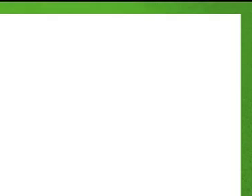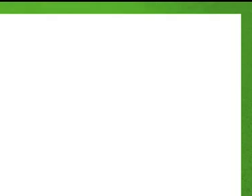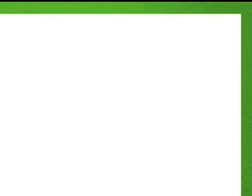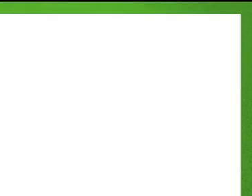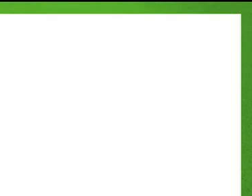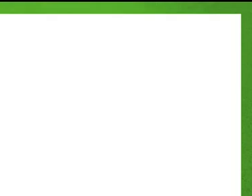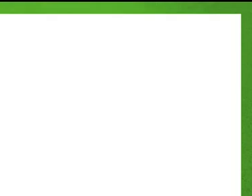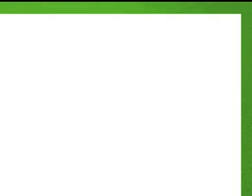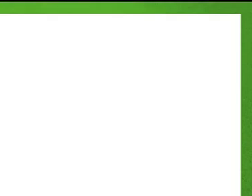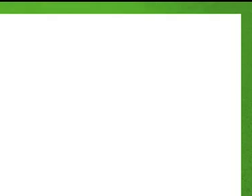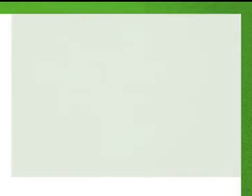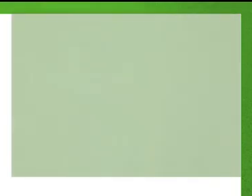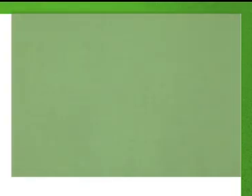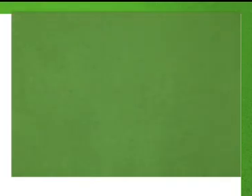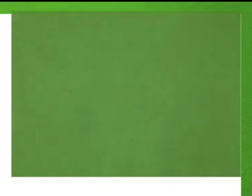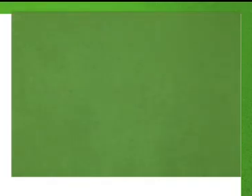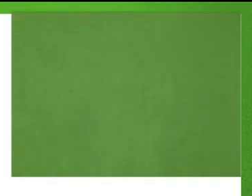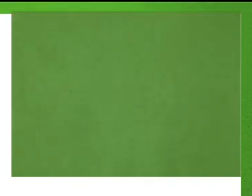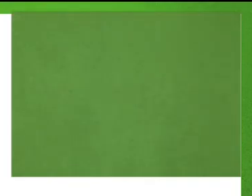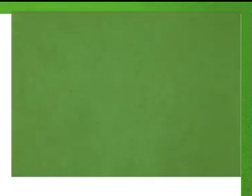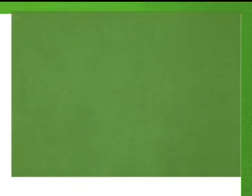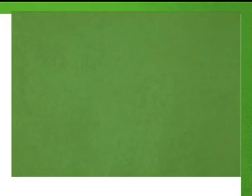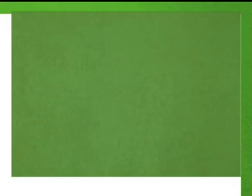Gibt es noch Stimmzettel, die abgegeben werden wollen?